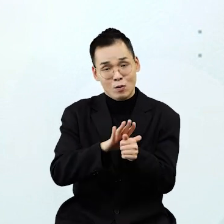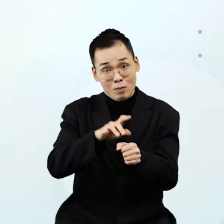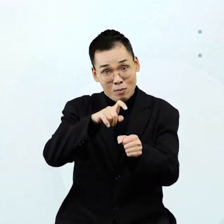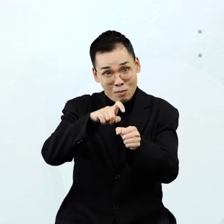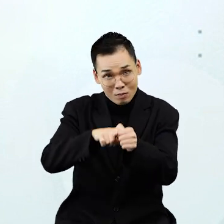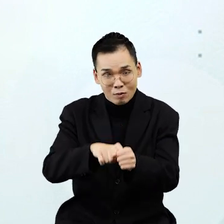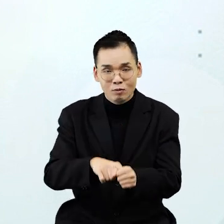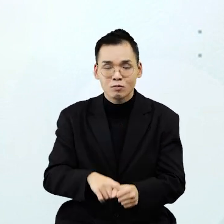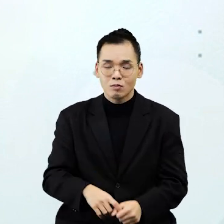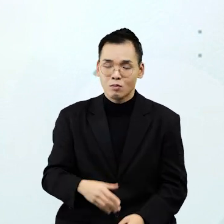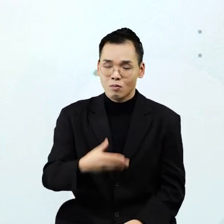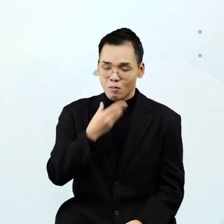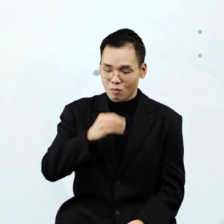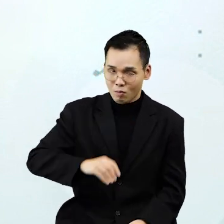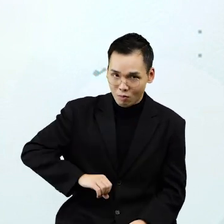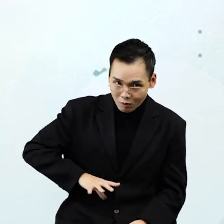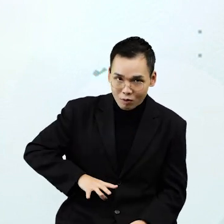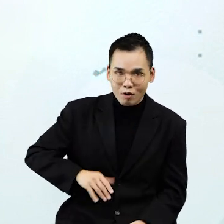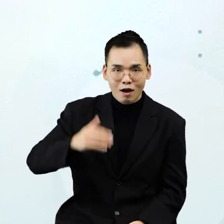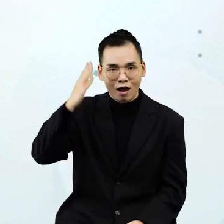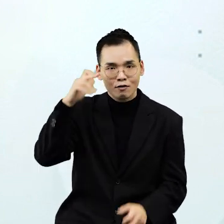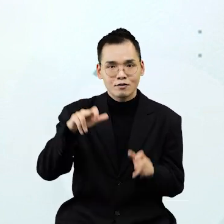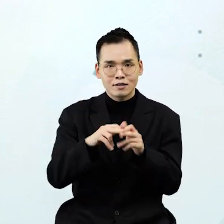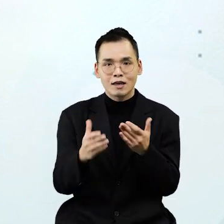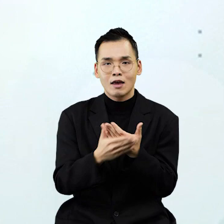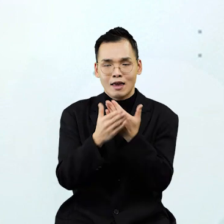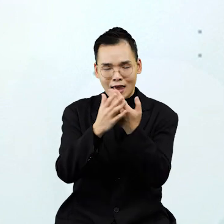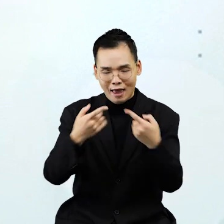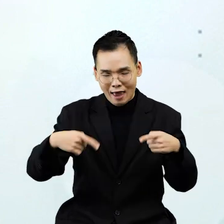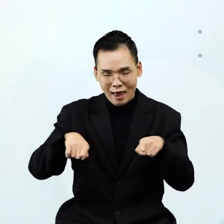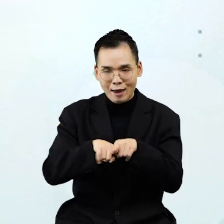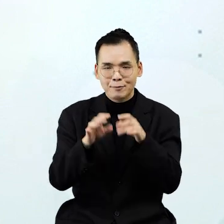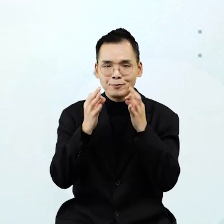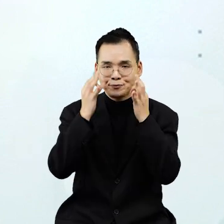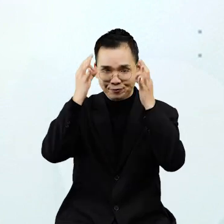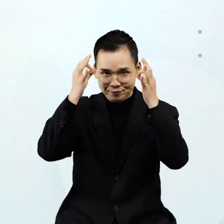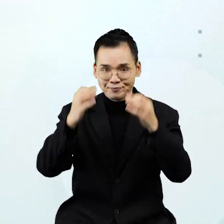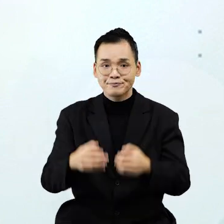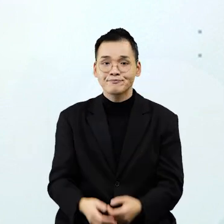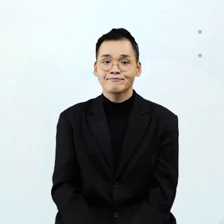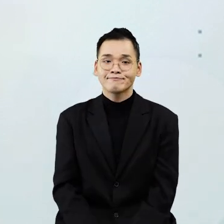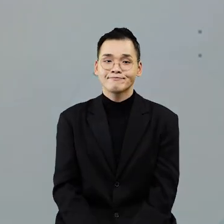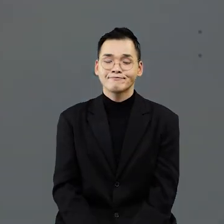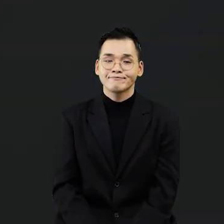수행을 위해 보건복지부와 한국장애인개발원이 함께하겠습니다.